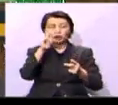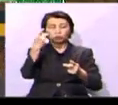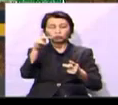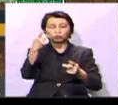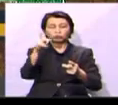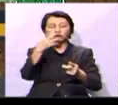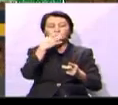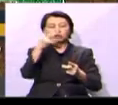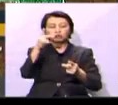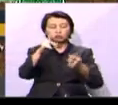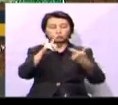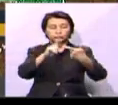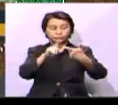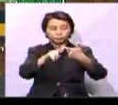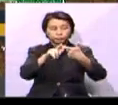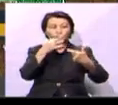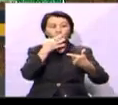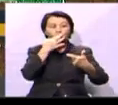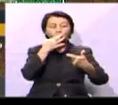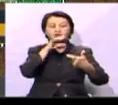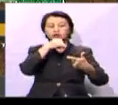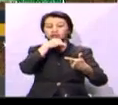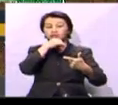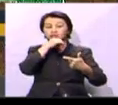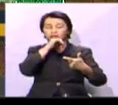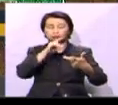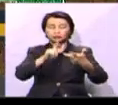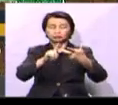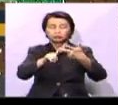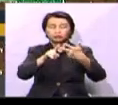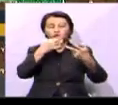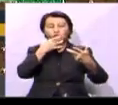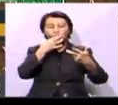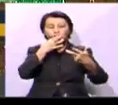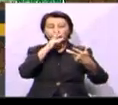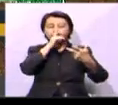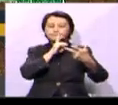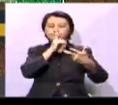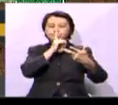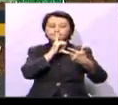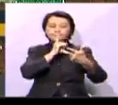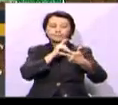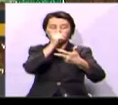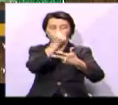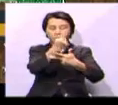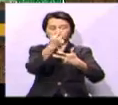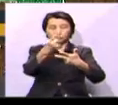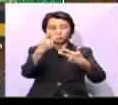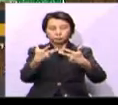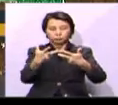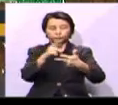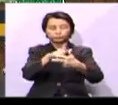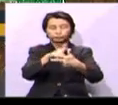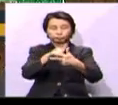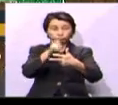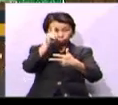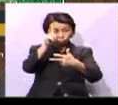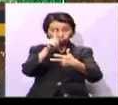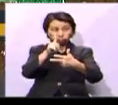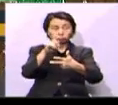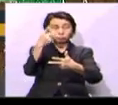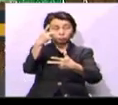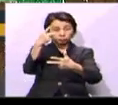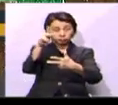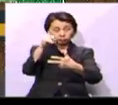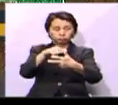kuning, kategori kedua diloretkan dengan warna jingga dan kategori ketiga diloretkan dengan warna merah. Dan amaran kategori pertama ini juga